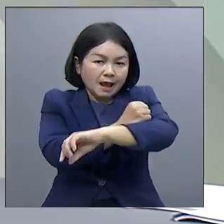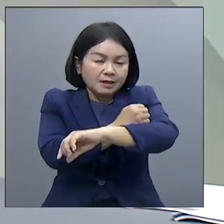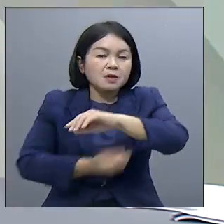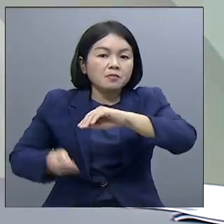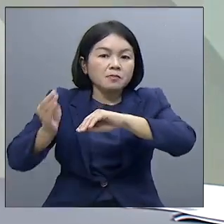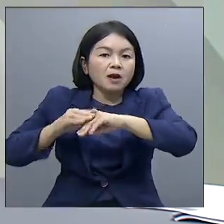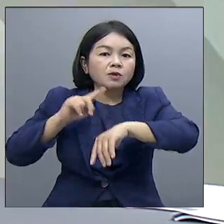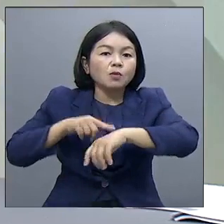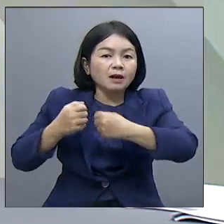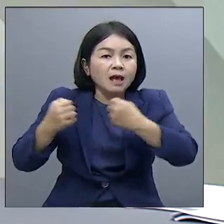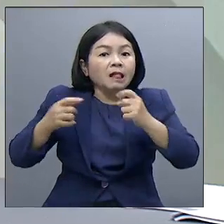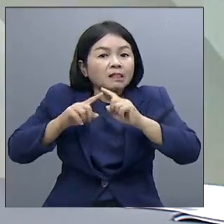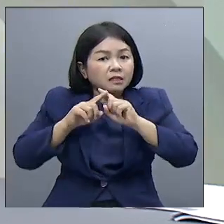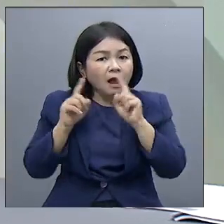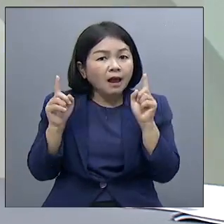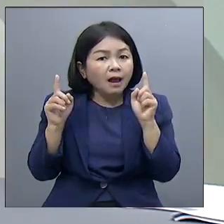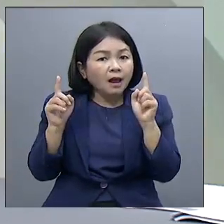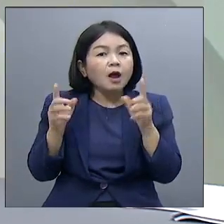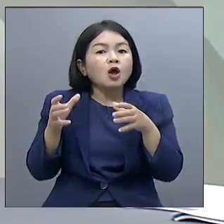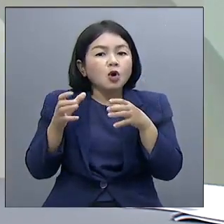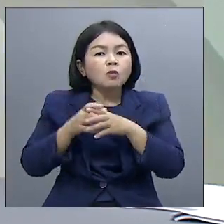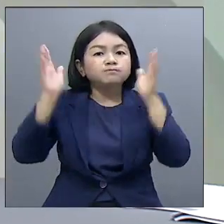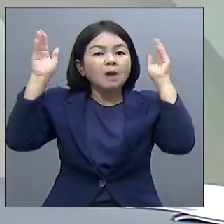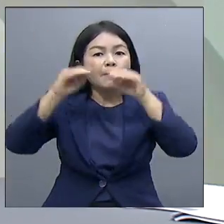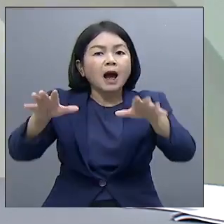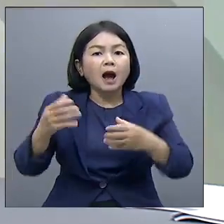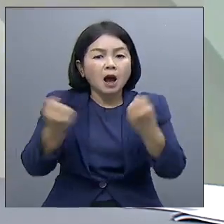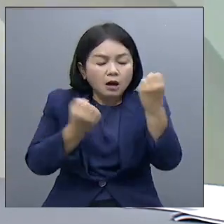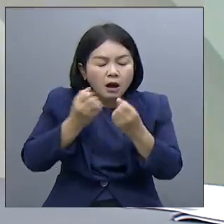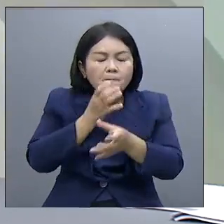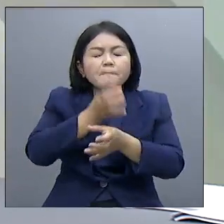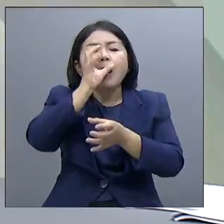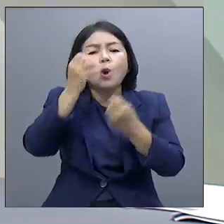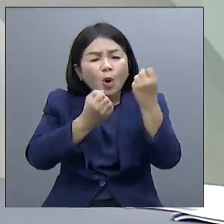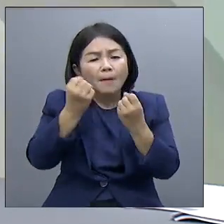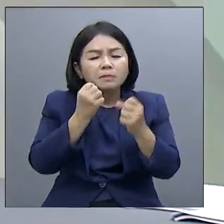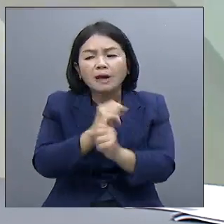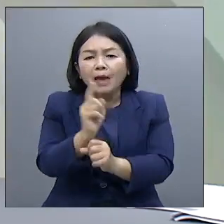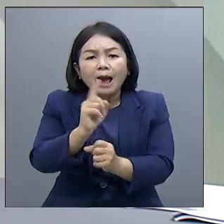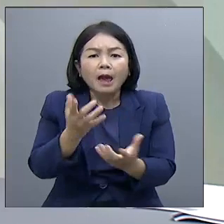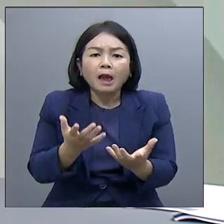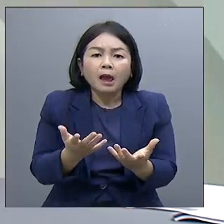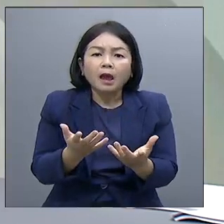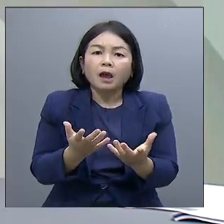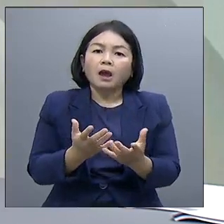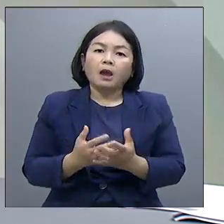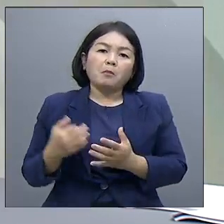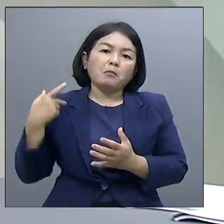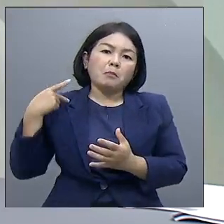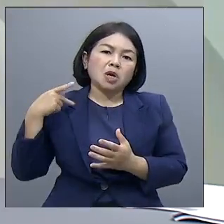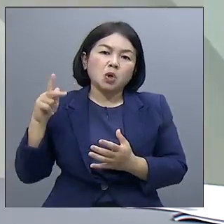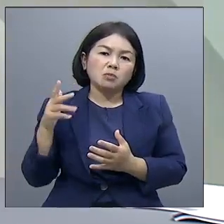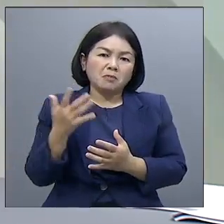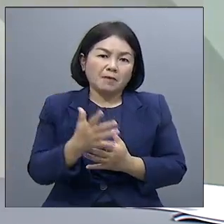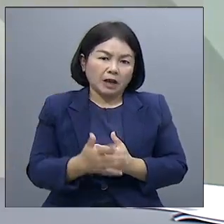นะคะแต่ในมุมมองกลับกันกลุ่มที่รณรงค์เรื่องของเมาแล้วขับเขามองว่าอาจจะกลายเป็นเรื่องที่ได้ไม่คุ้มเสียเป็นการเ